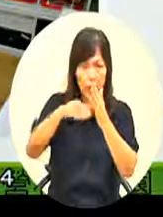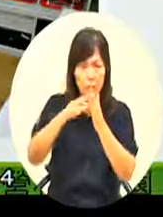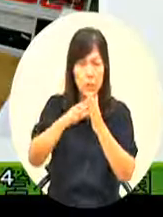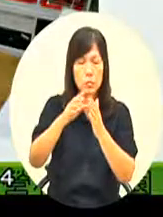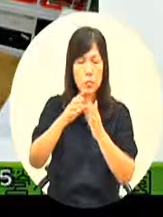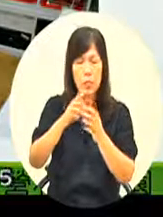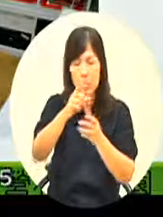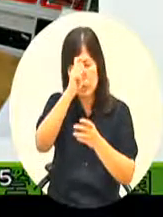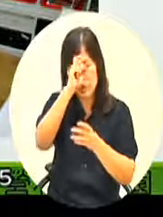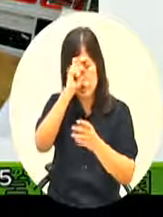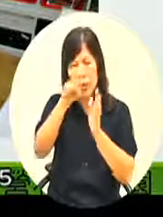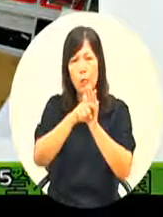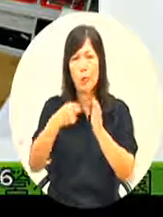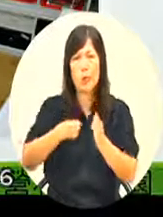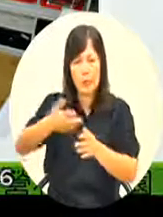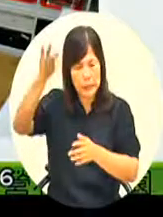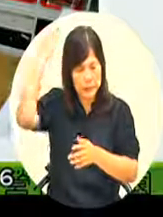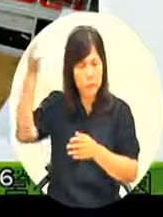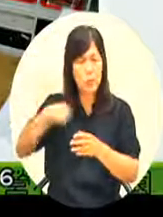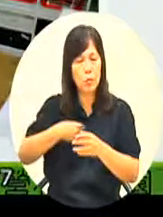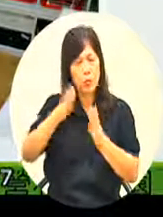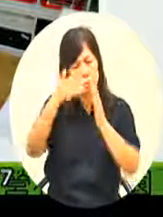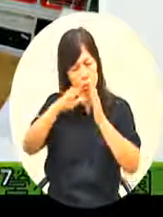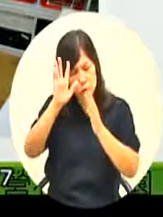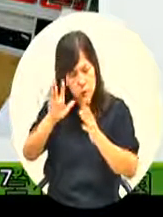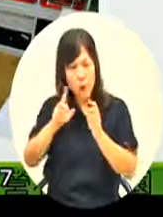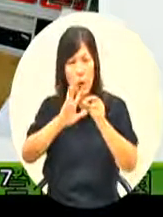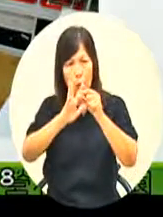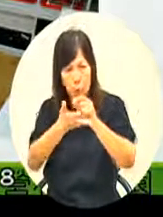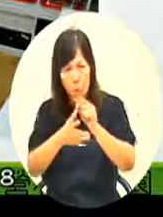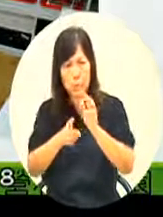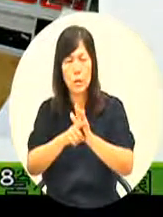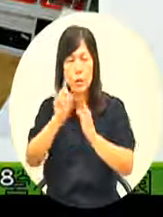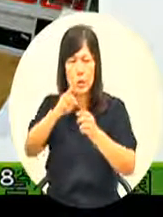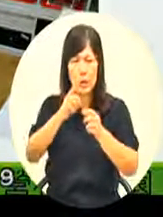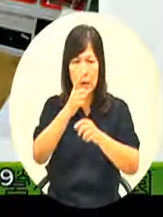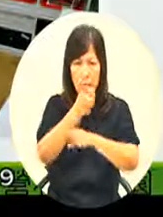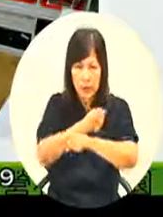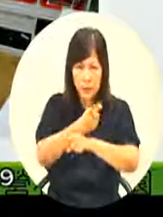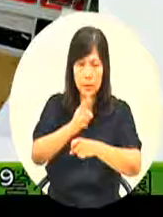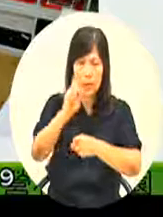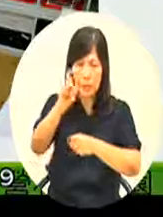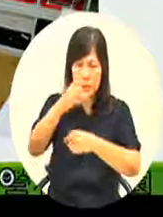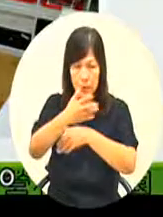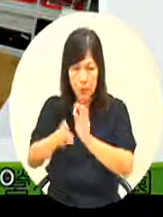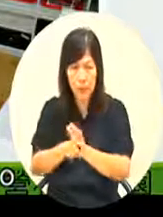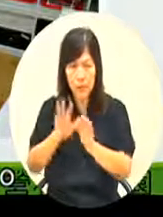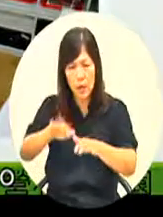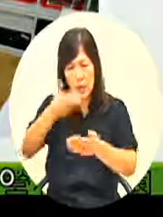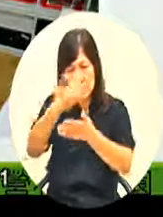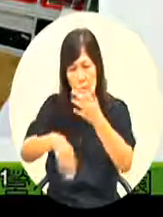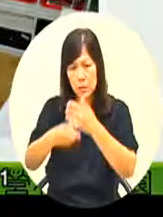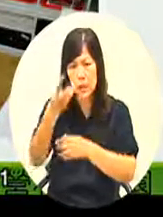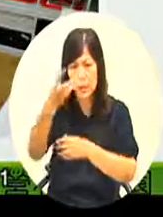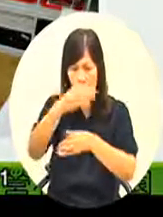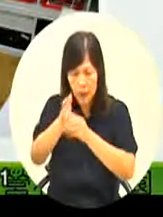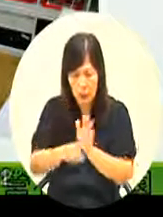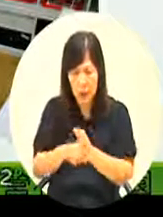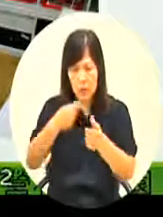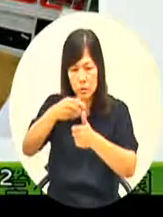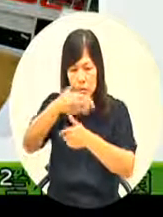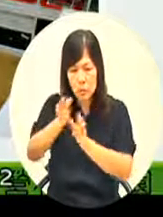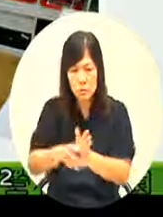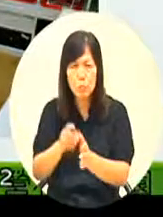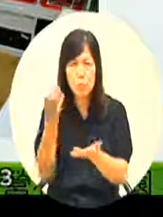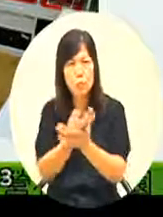说，我过去某某学校、某某国中，他过去一个年级10班，现在一个年级剩下3个班，教室还不够用，为